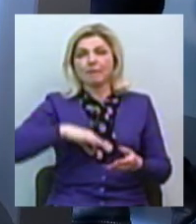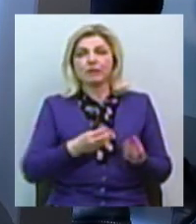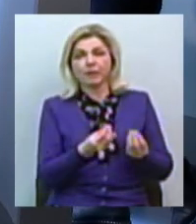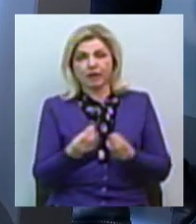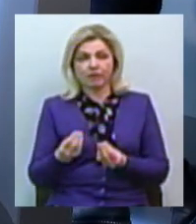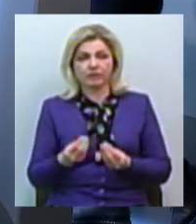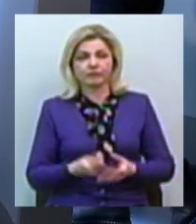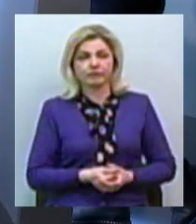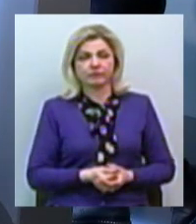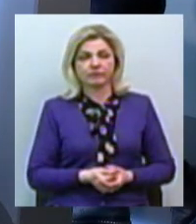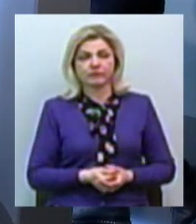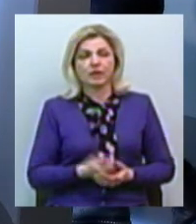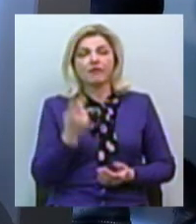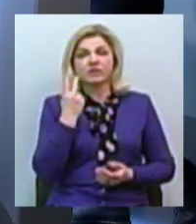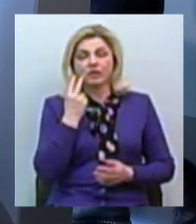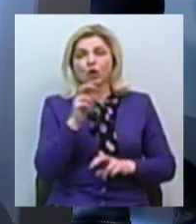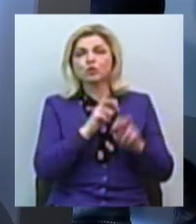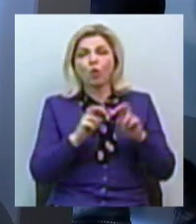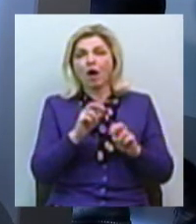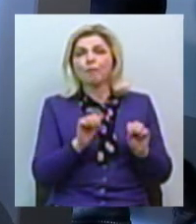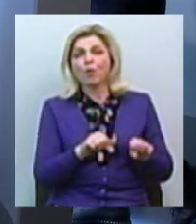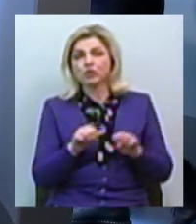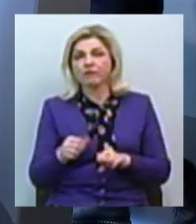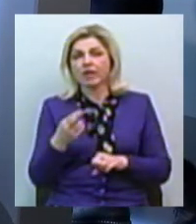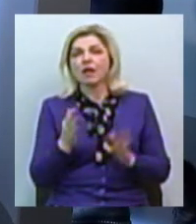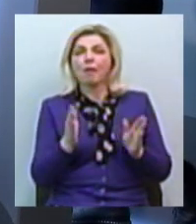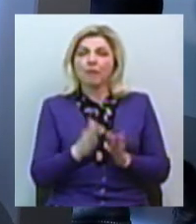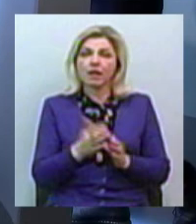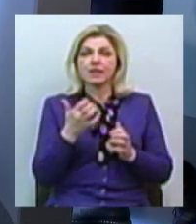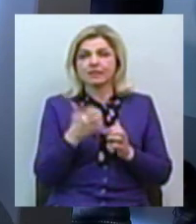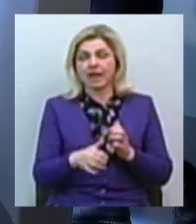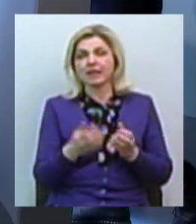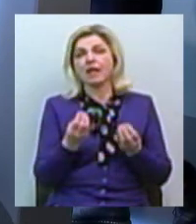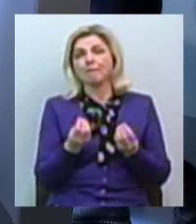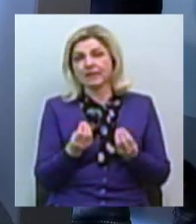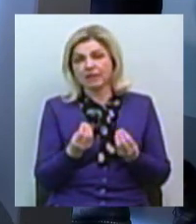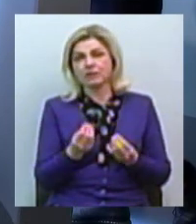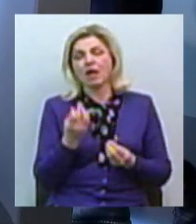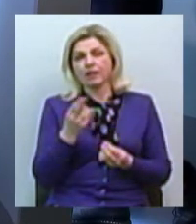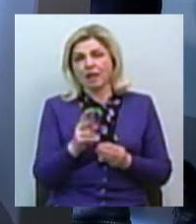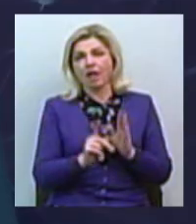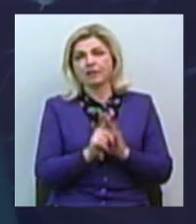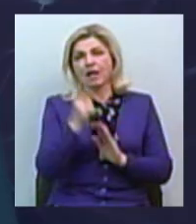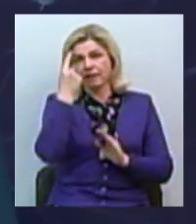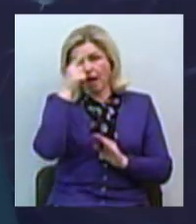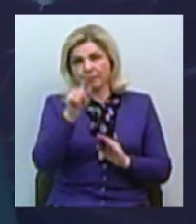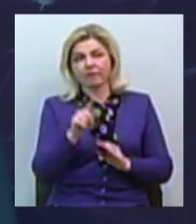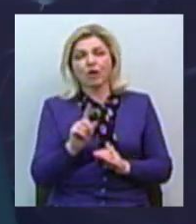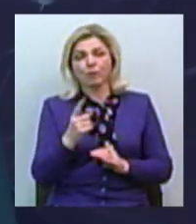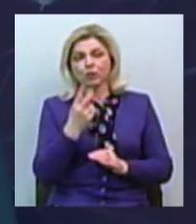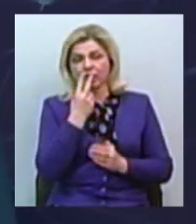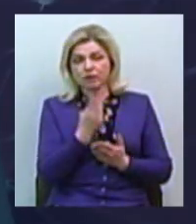регіональний інноваційний хаб завжди шукає можливості для малого та середнього бізнесу, для стартапів, тому що, дивлячись